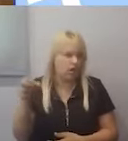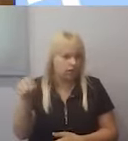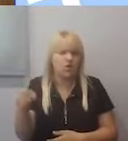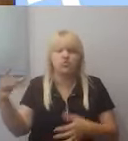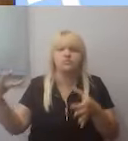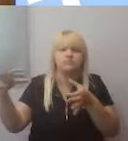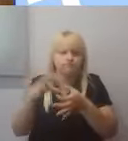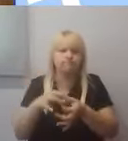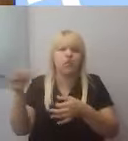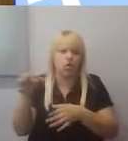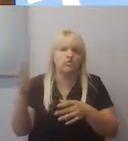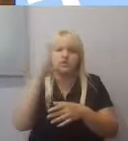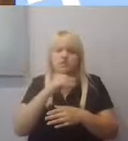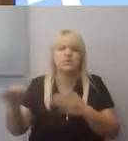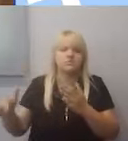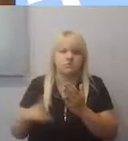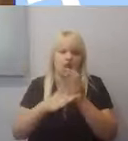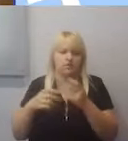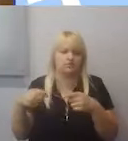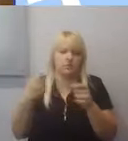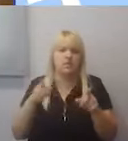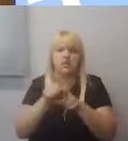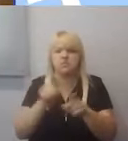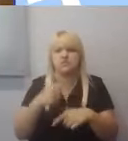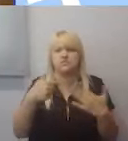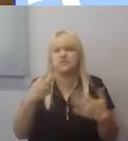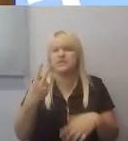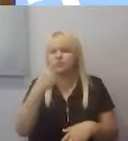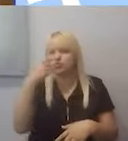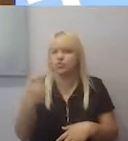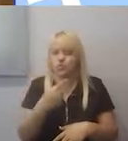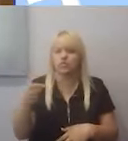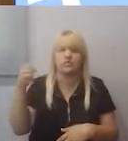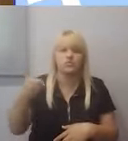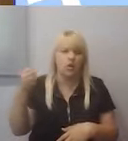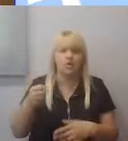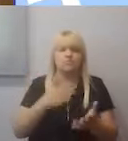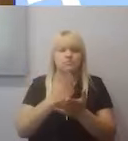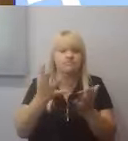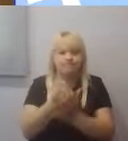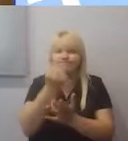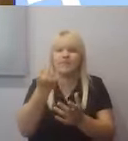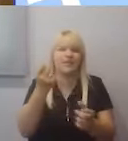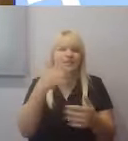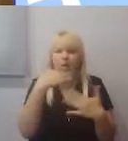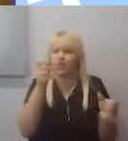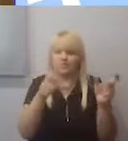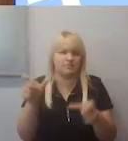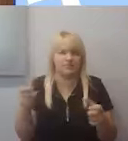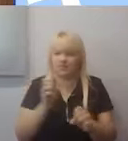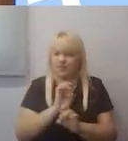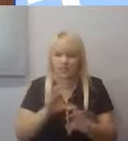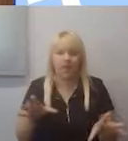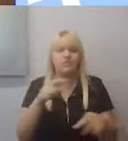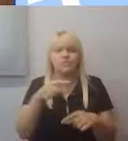palīdzību ja jo arī 72 stundu soma nebūs pieejama daudziem iedzīvotājiem ja un tās ir gan cilvēki ar invaliditāti